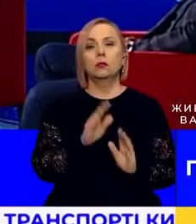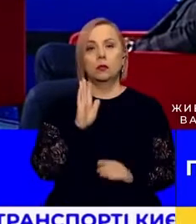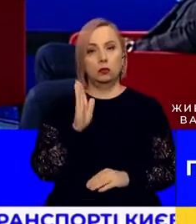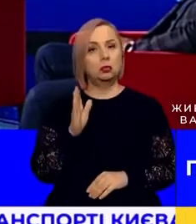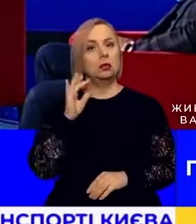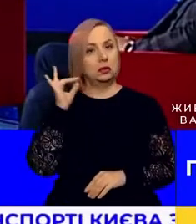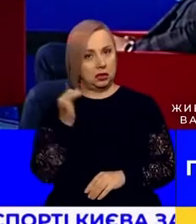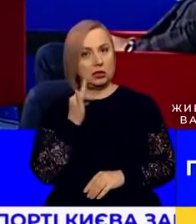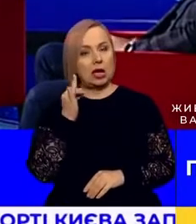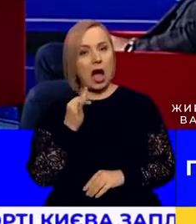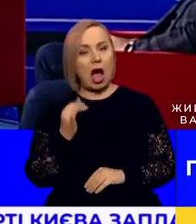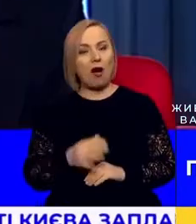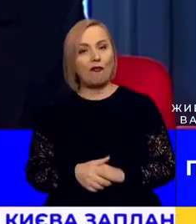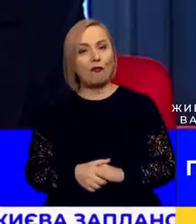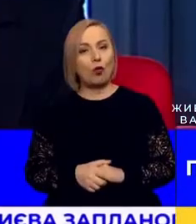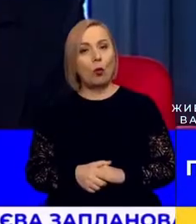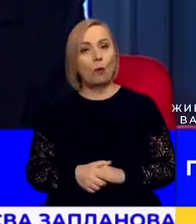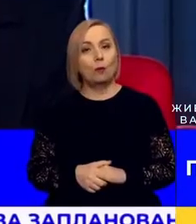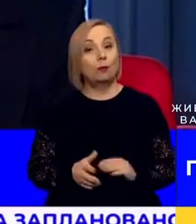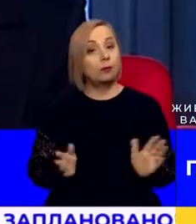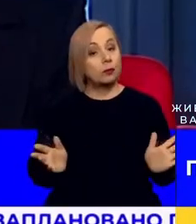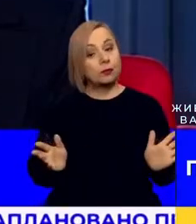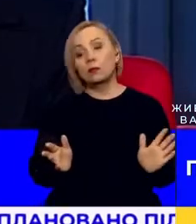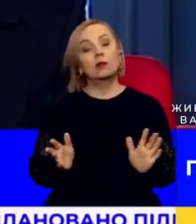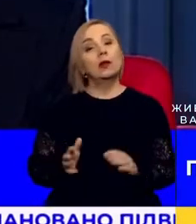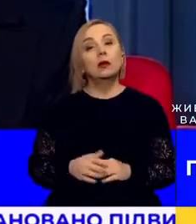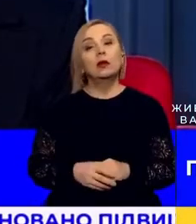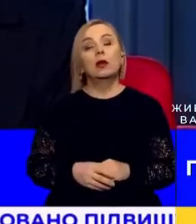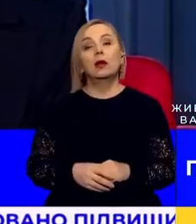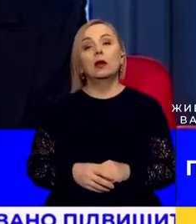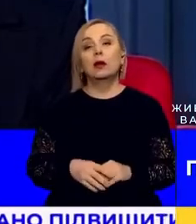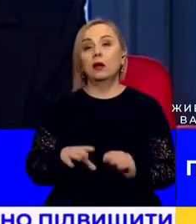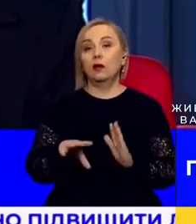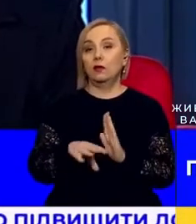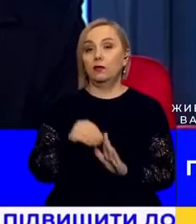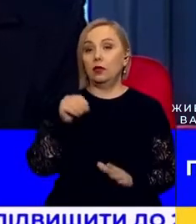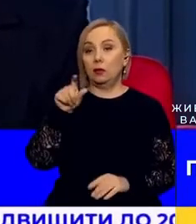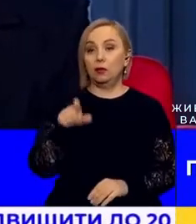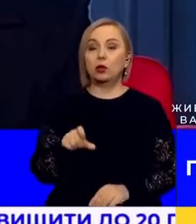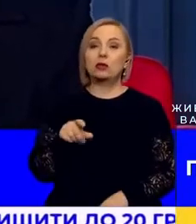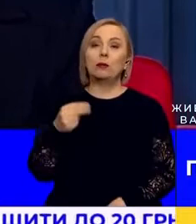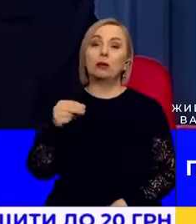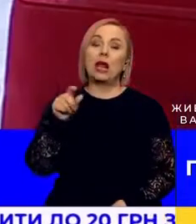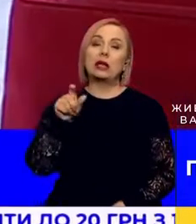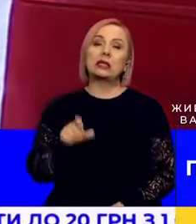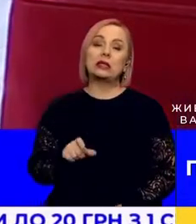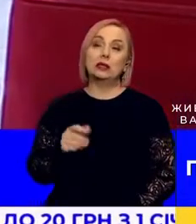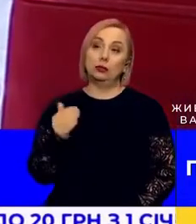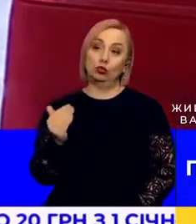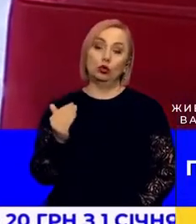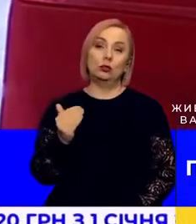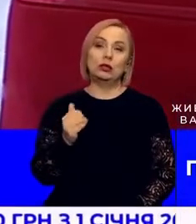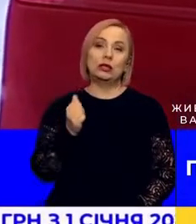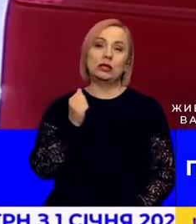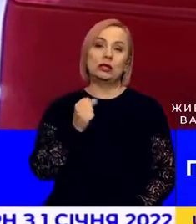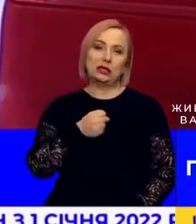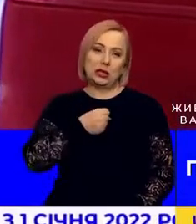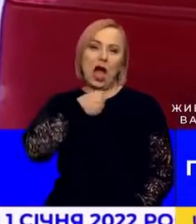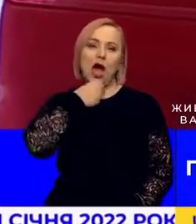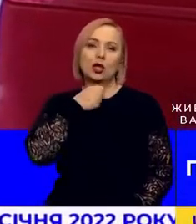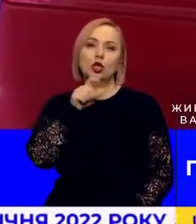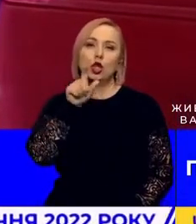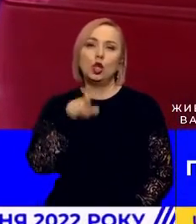це цікаво. Чи є електоратом президента старші люди в селі? Я думаю, що, може,